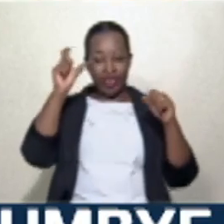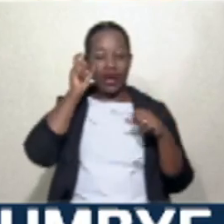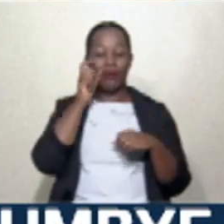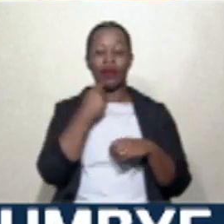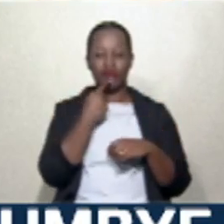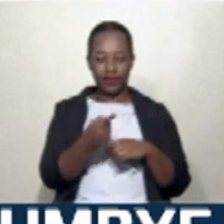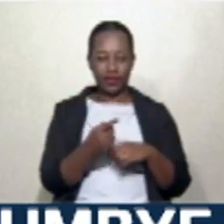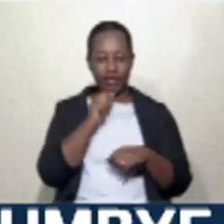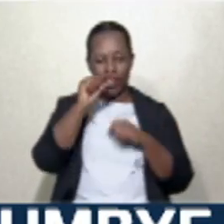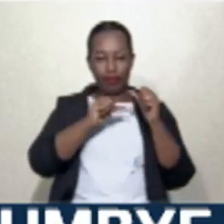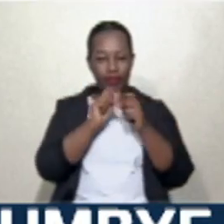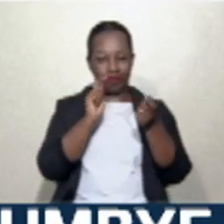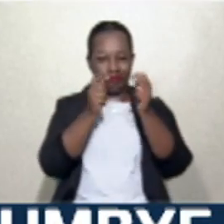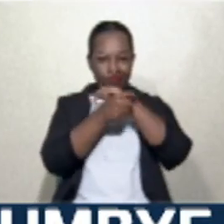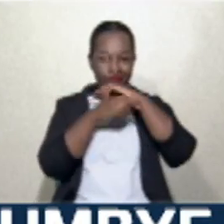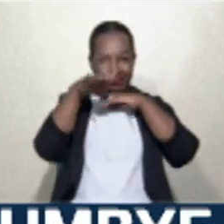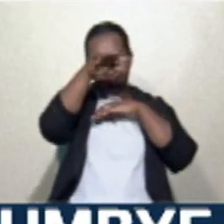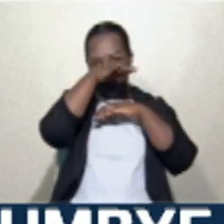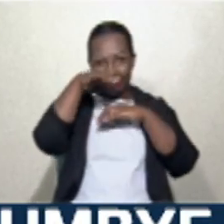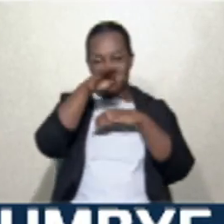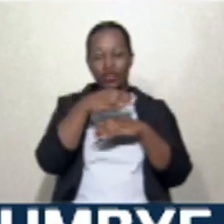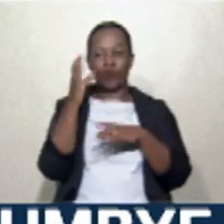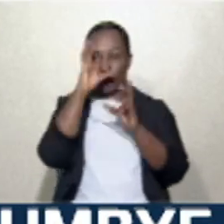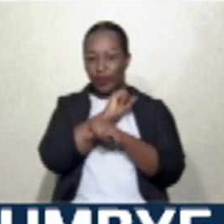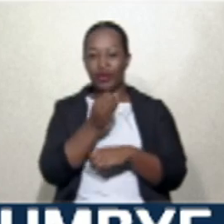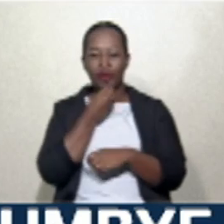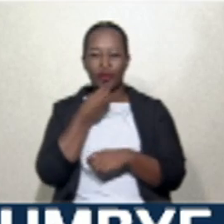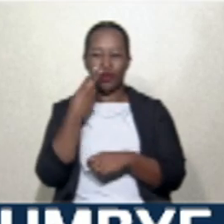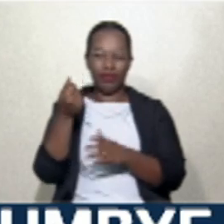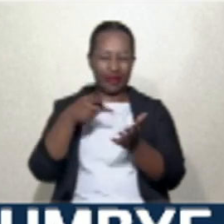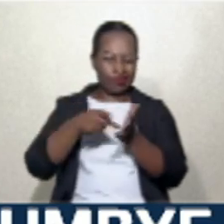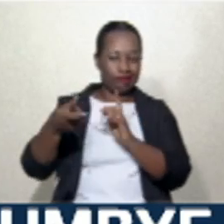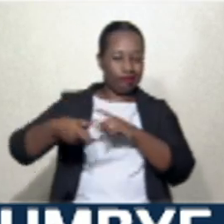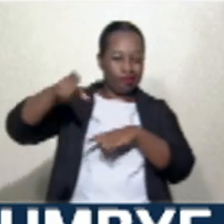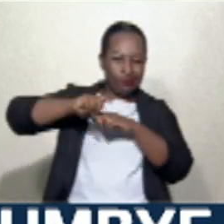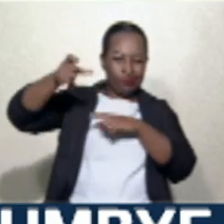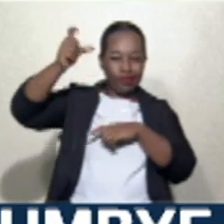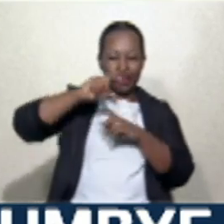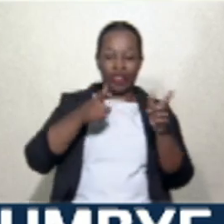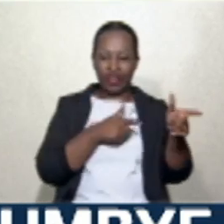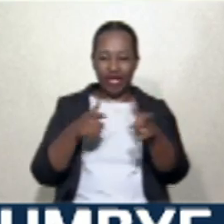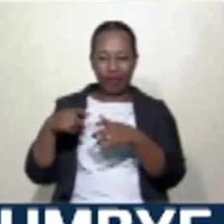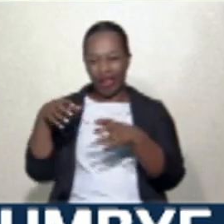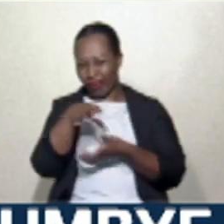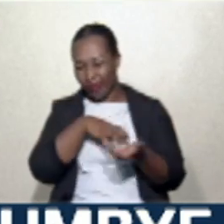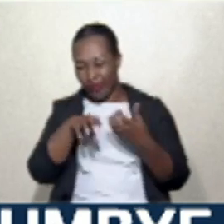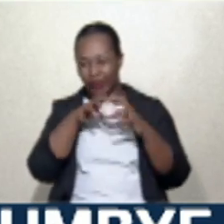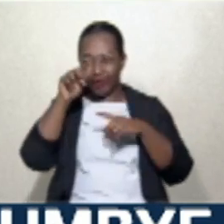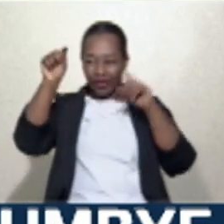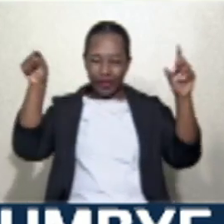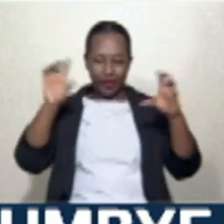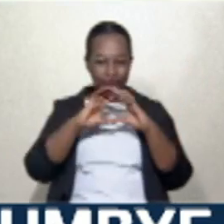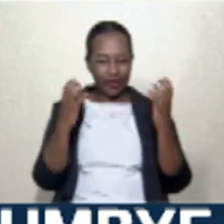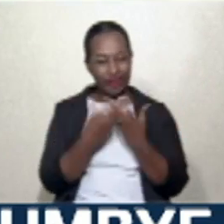harimo imihindagurikire y'ibihe, ibura ry'ibiribwa n'ibiciro byabyo bikomeje gutumbagira, intambara n'imvururu hirya no hino ku isi, ikibazo